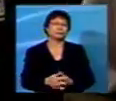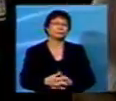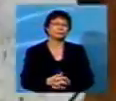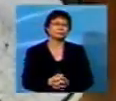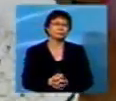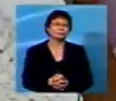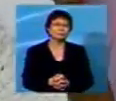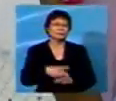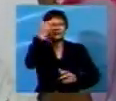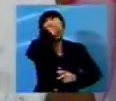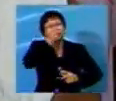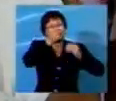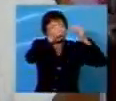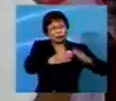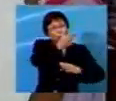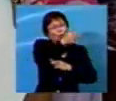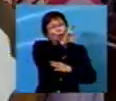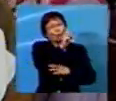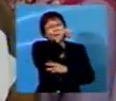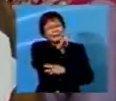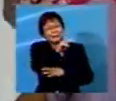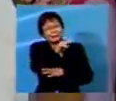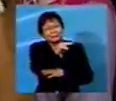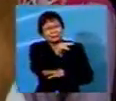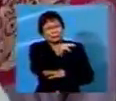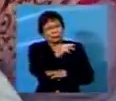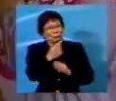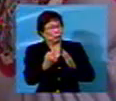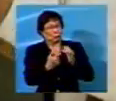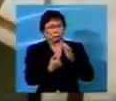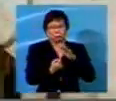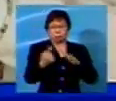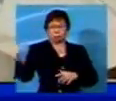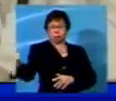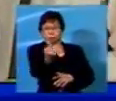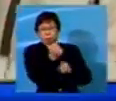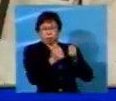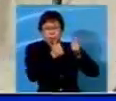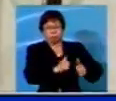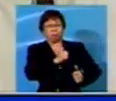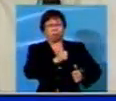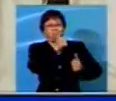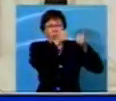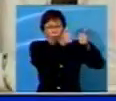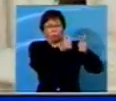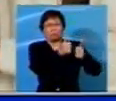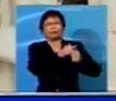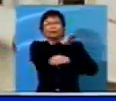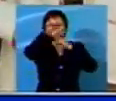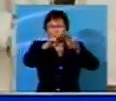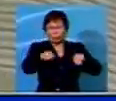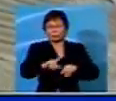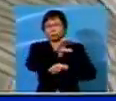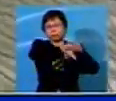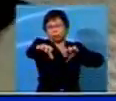tahun sifat Cikgu Husin yang tegas dan berketerampilan membuatkan bekas pelajarnya yang kini berada di merata-rata tempat dan sibuk